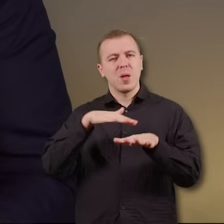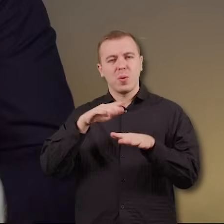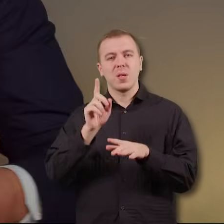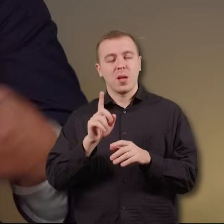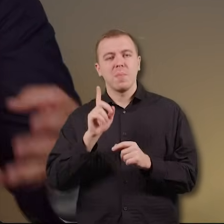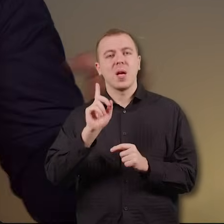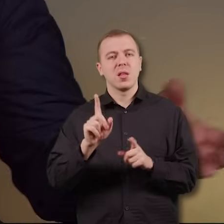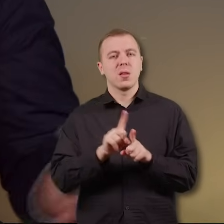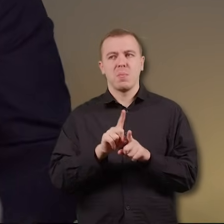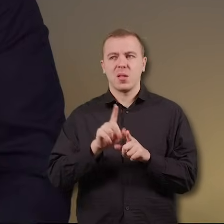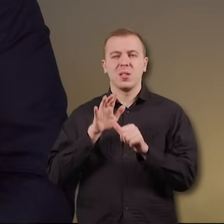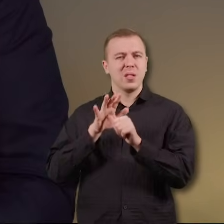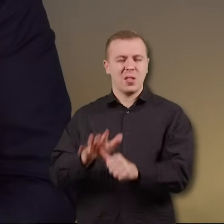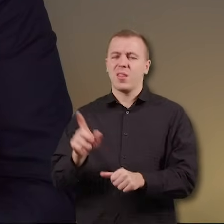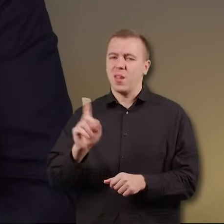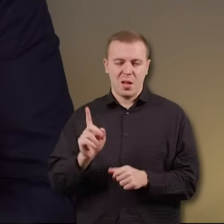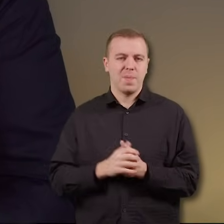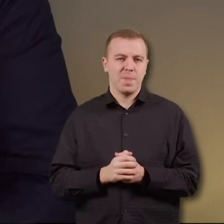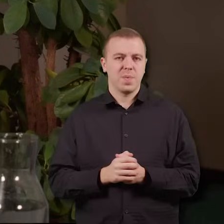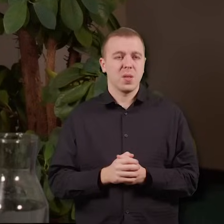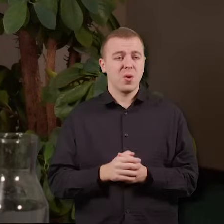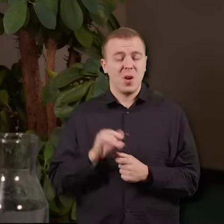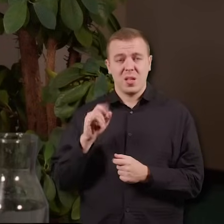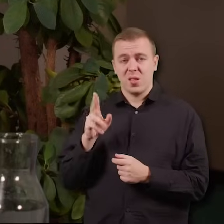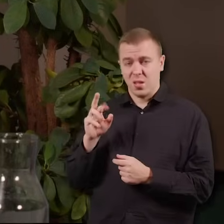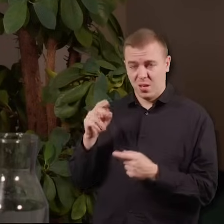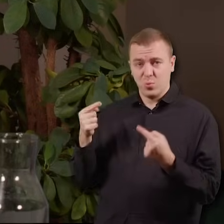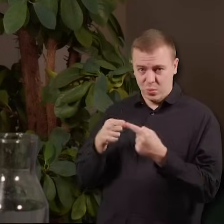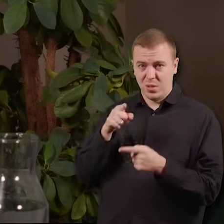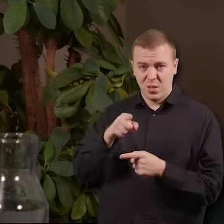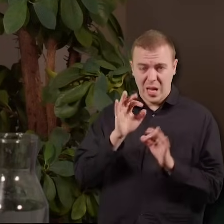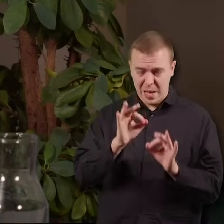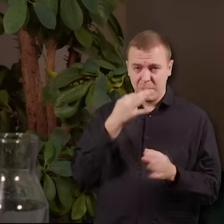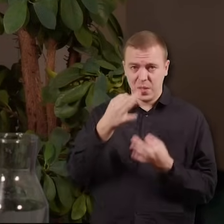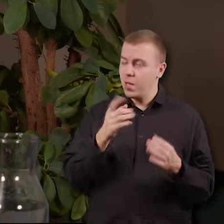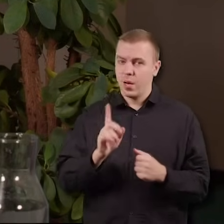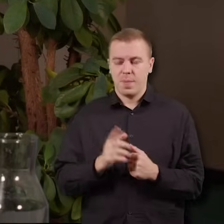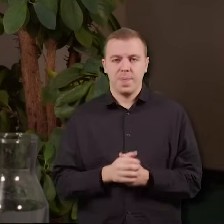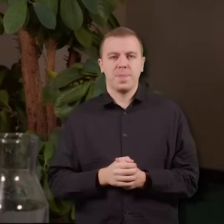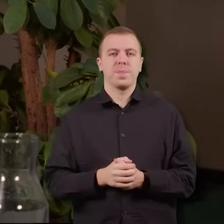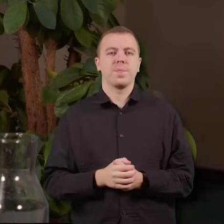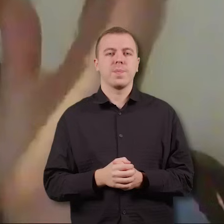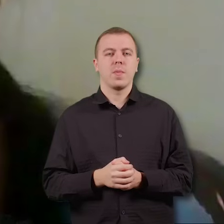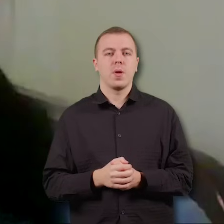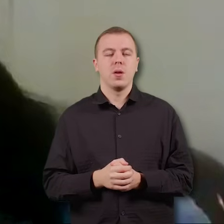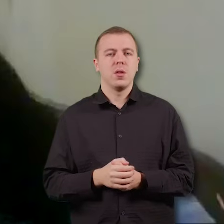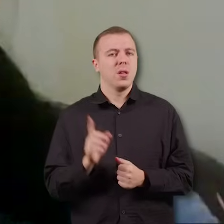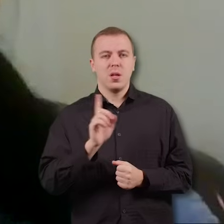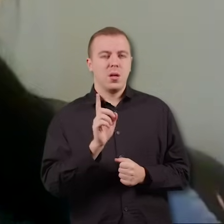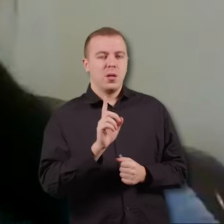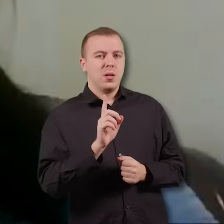bet negalima smerkti tos bendruomenės. Teisės. Gerai, ponia Indre, sutiktumėt su tuo, paremtumėt ar prieš esat šitą idėją? Ne,